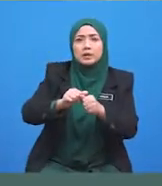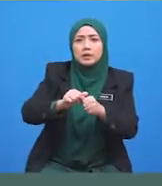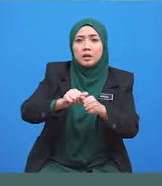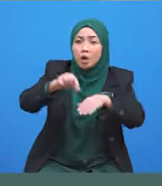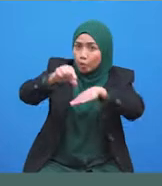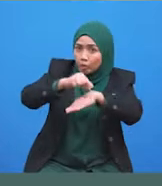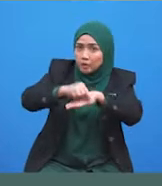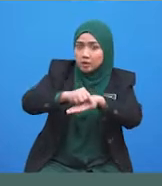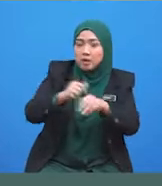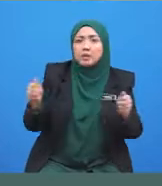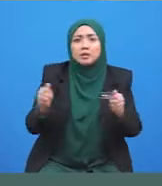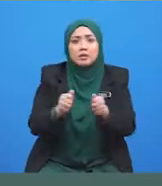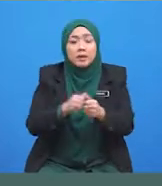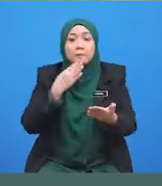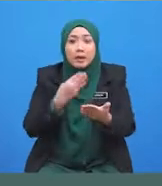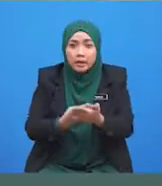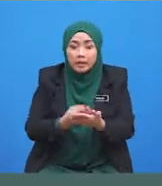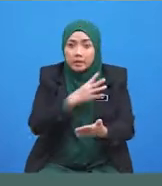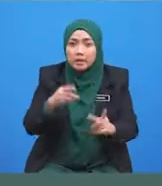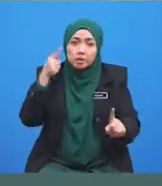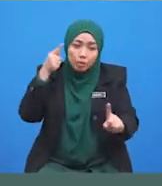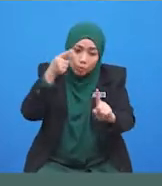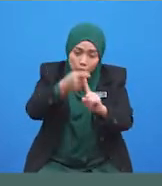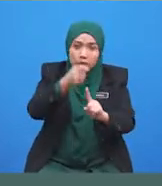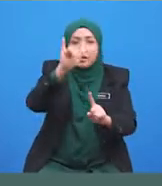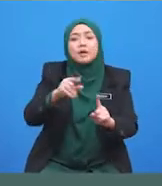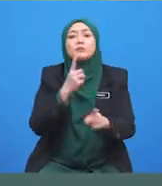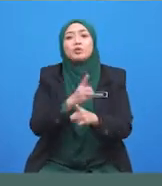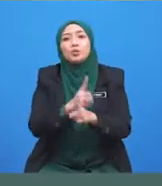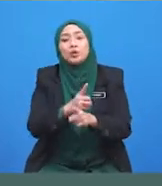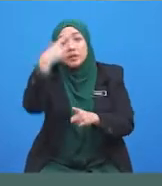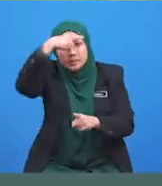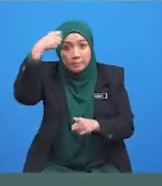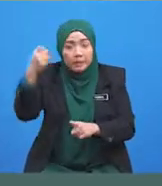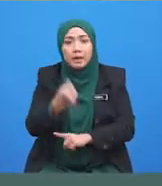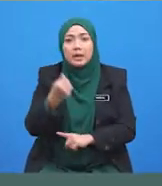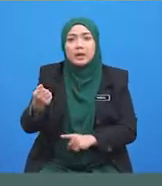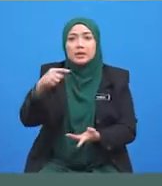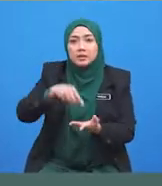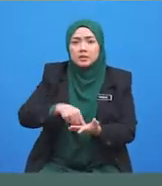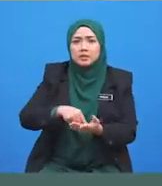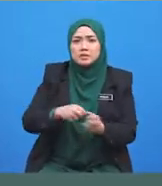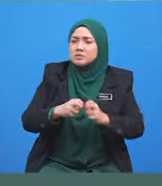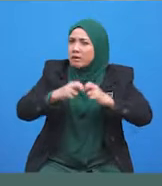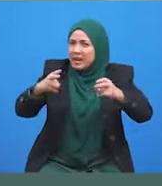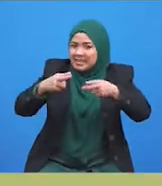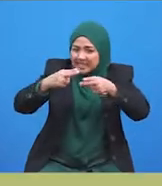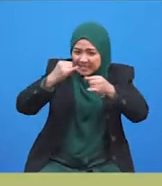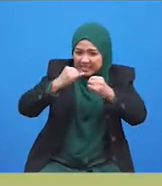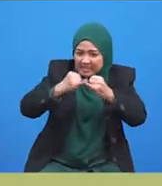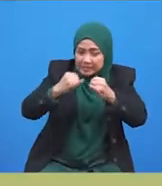berhati-hati dan untuk tujuan yang betul. Hal ini kerana peralatan tersebut sangat tajam dan